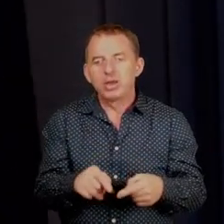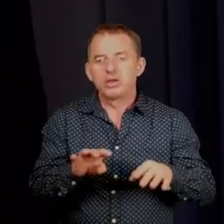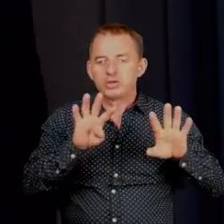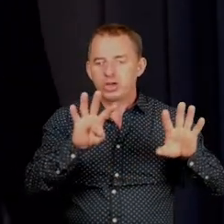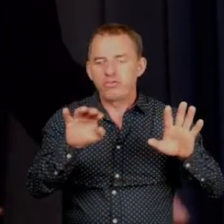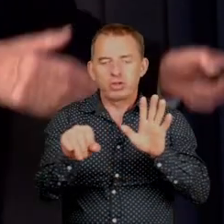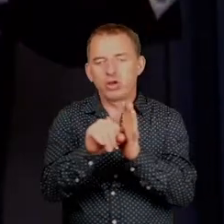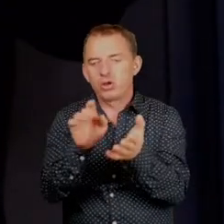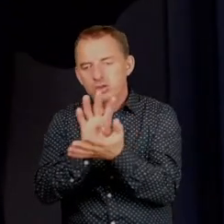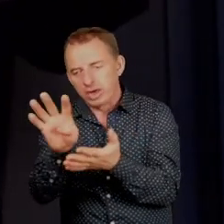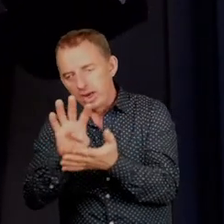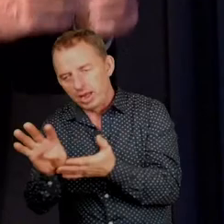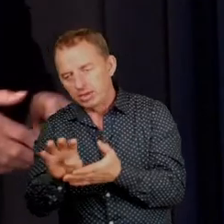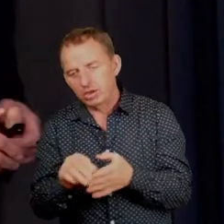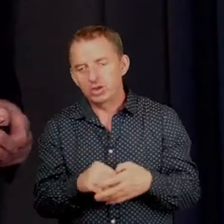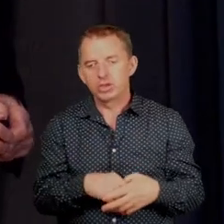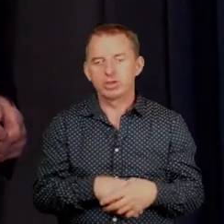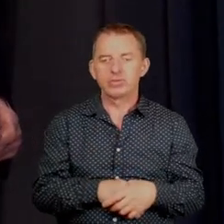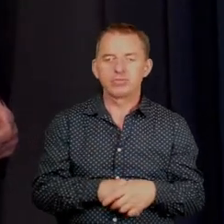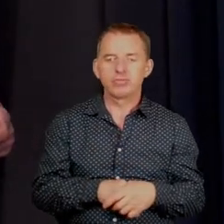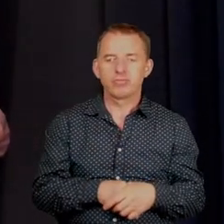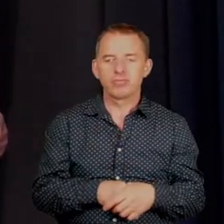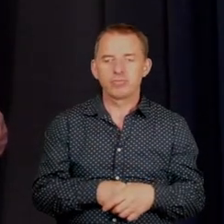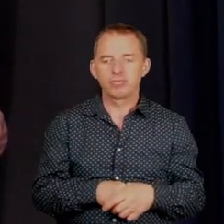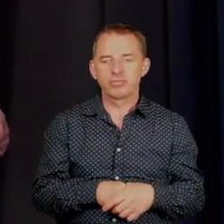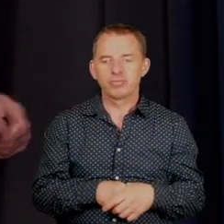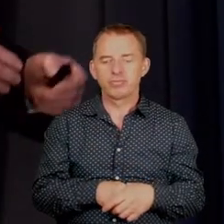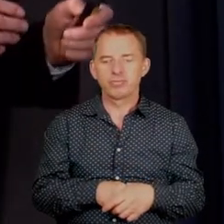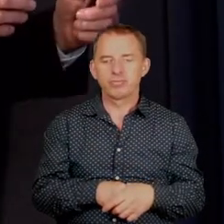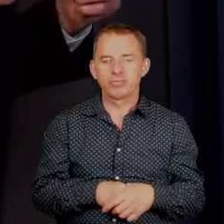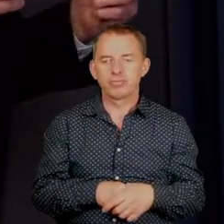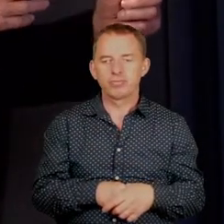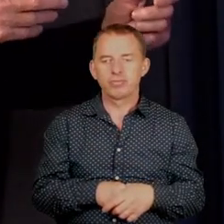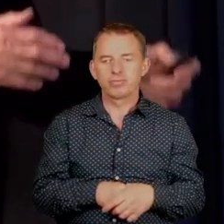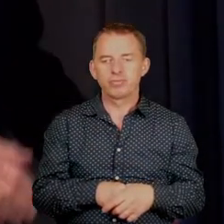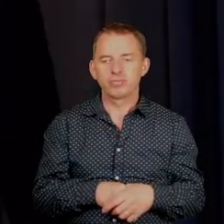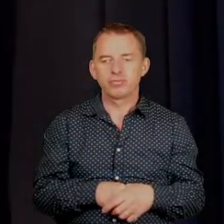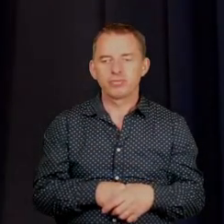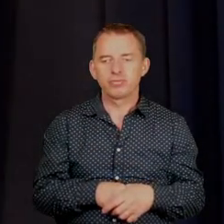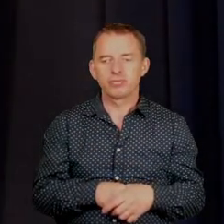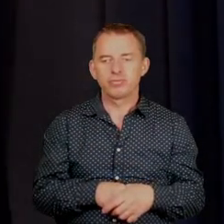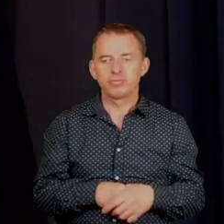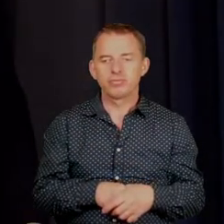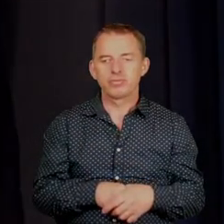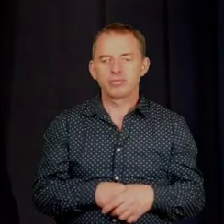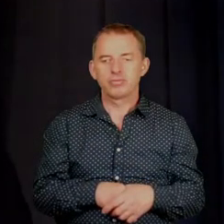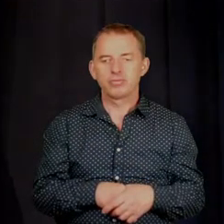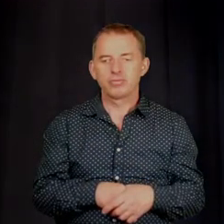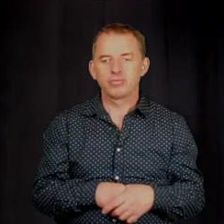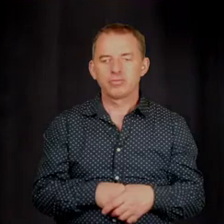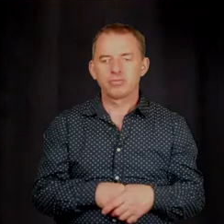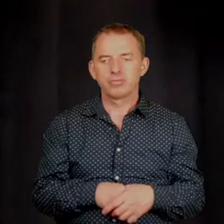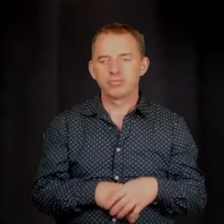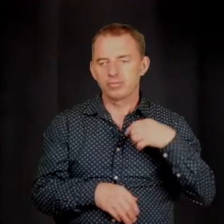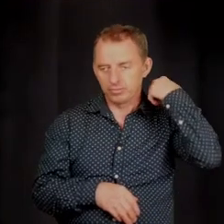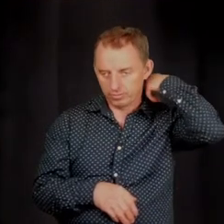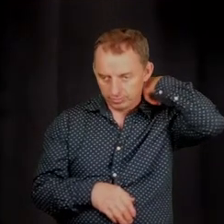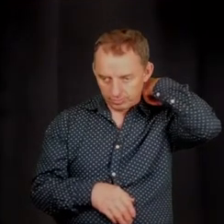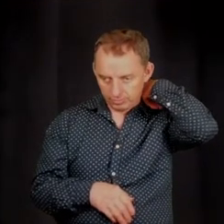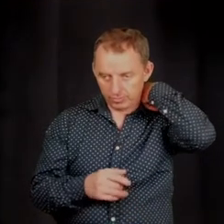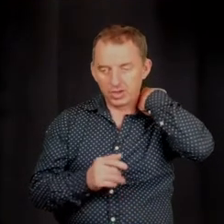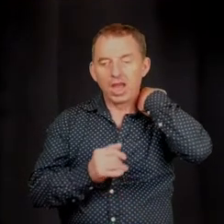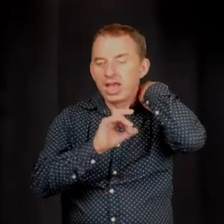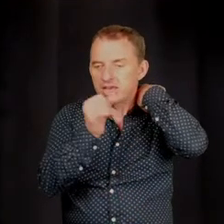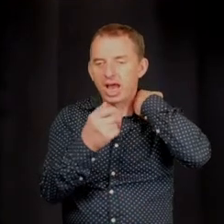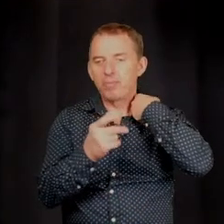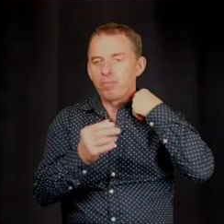9-14. John looks up into heaven and he says, after these things I saw a multitude. Jan patrzy w